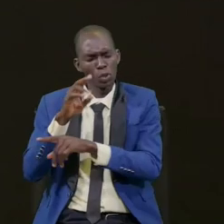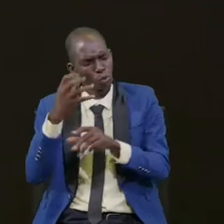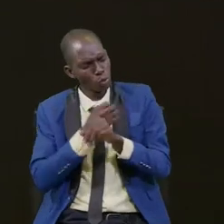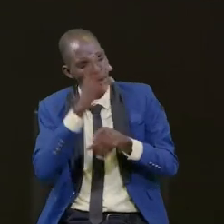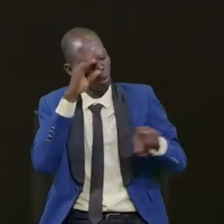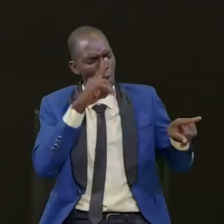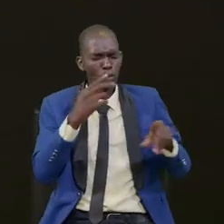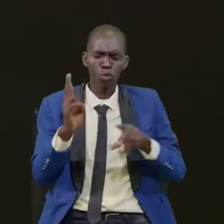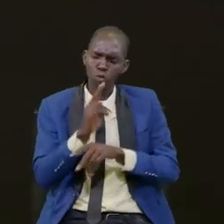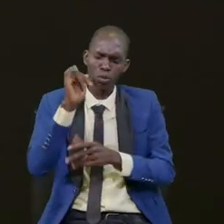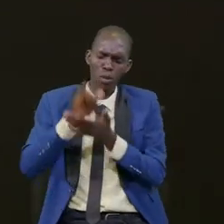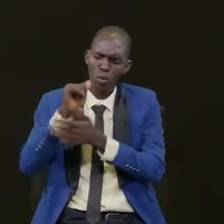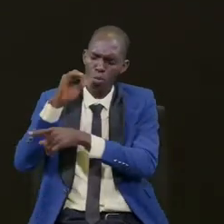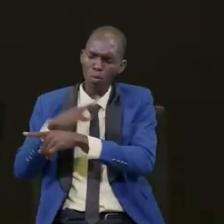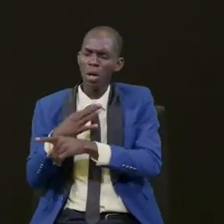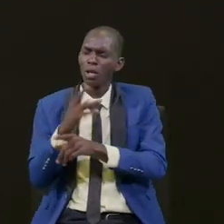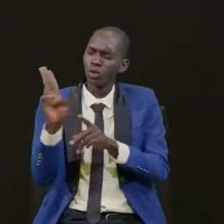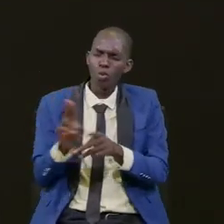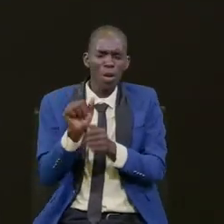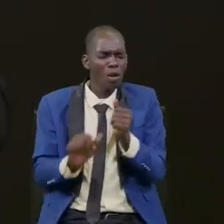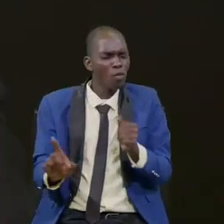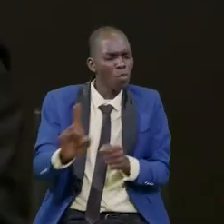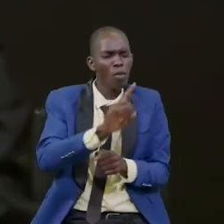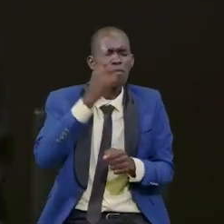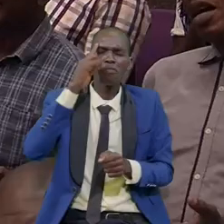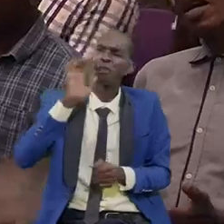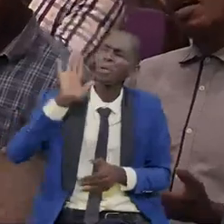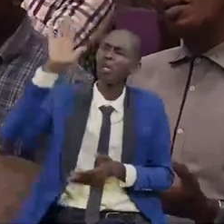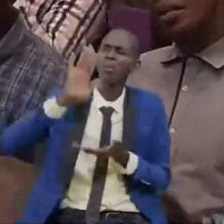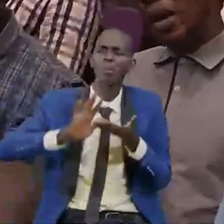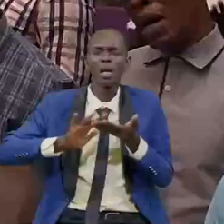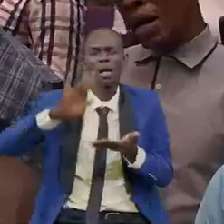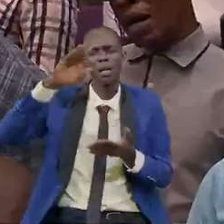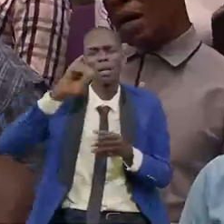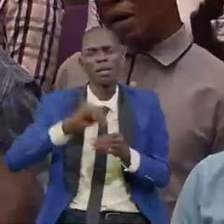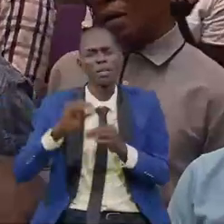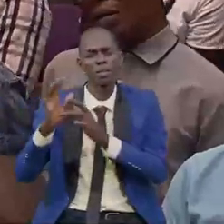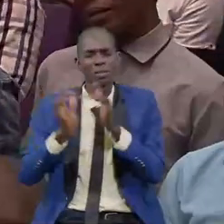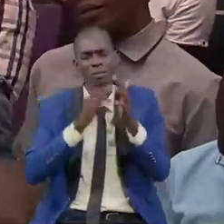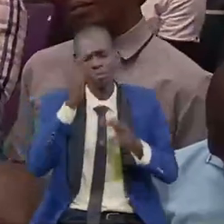prends le frère là, utilise tout le monde pour ta gloire au nom de Jésus.